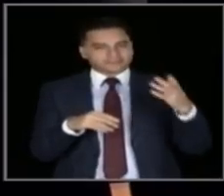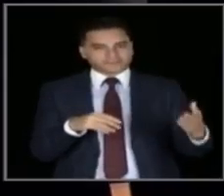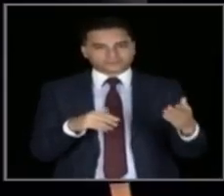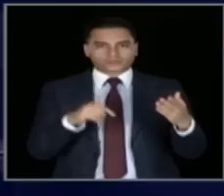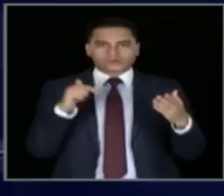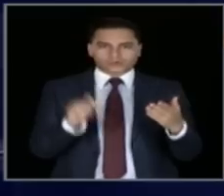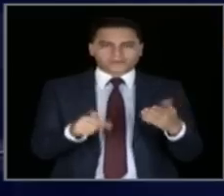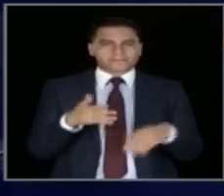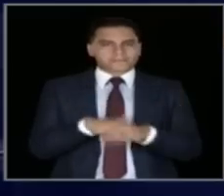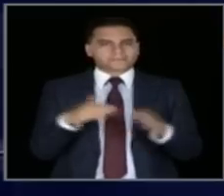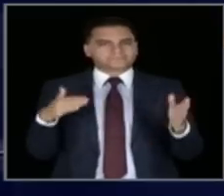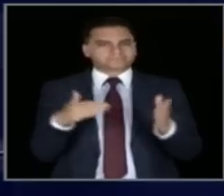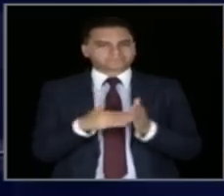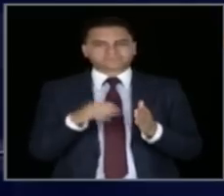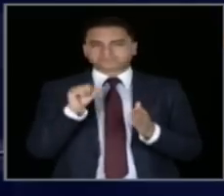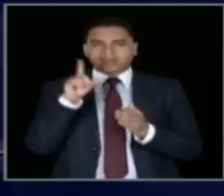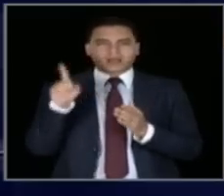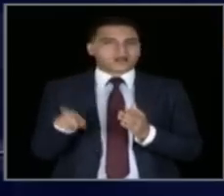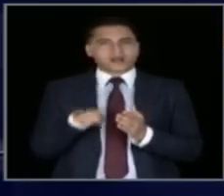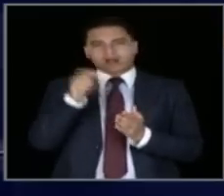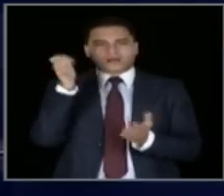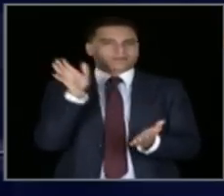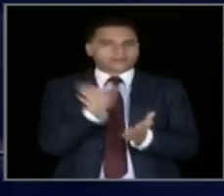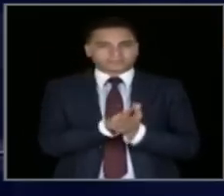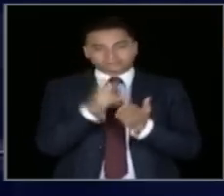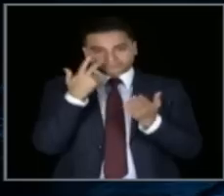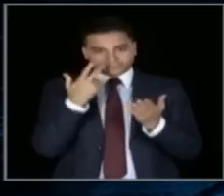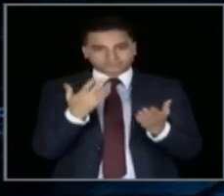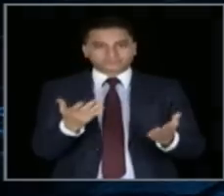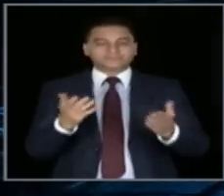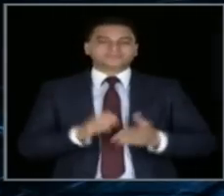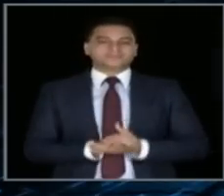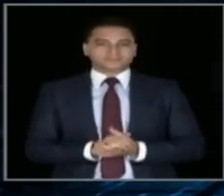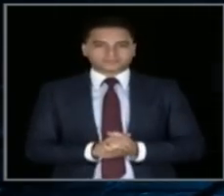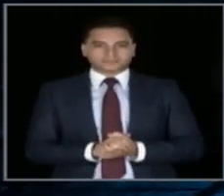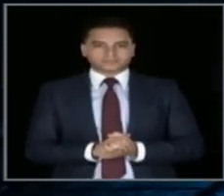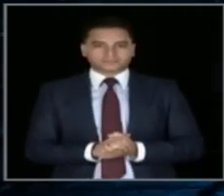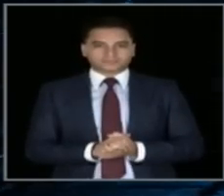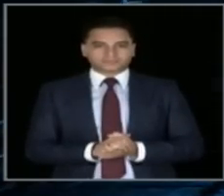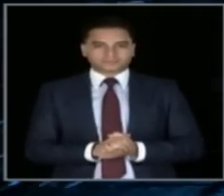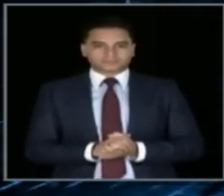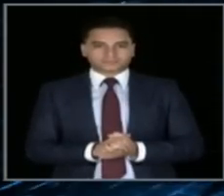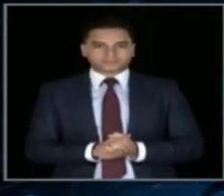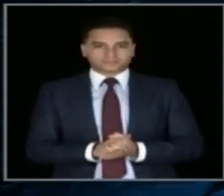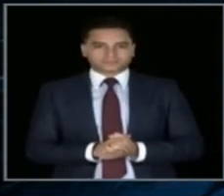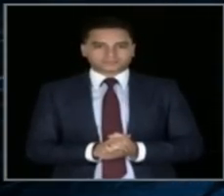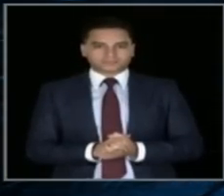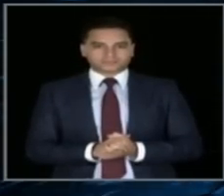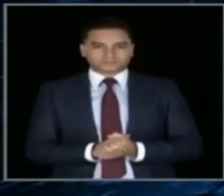نقطة. ودلوقتي مع آخر فقرة، فقرة عجلة الحظ. عجلة